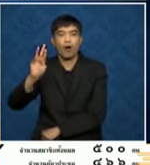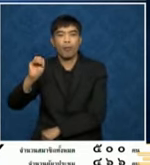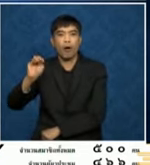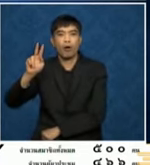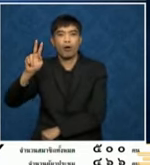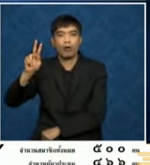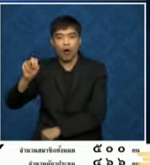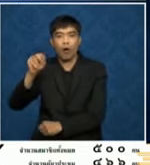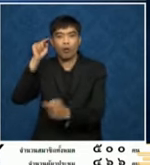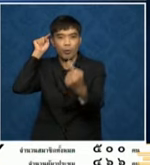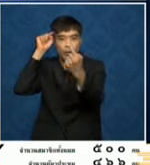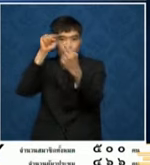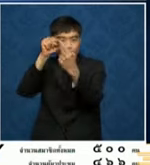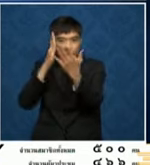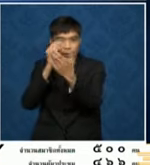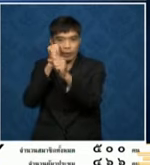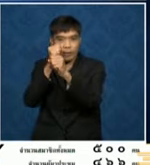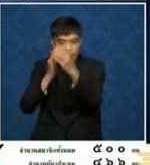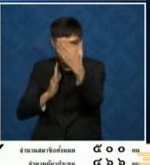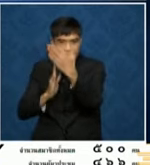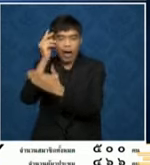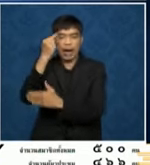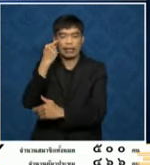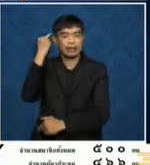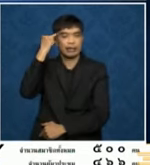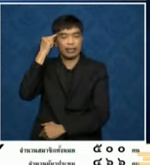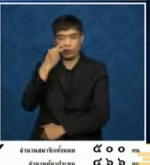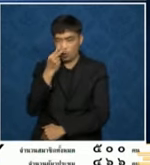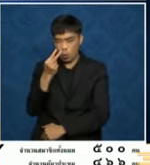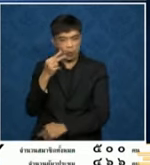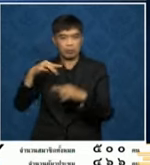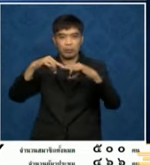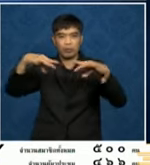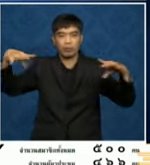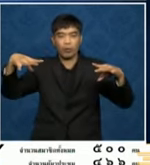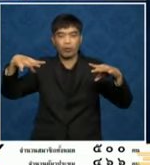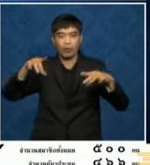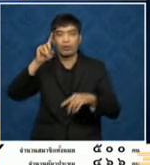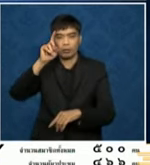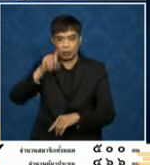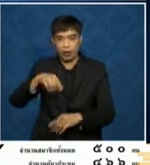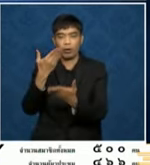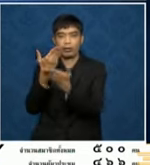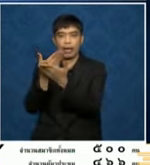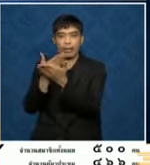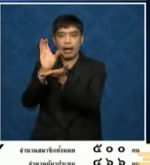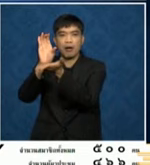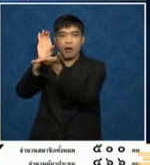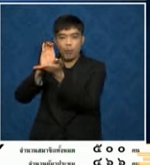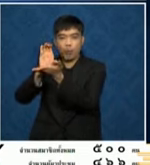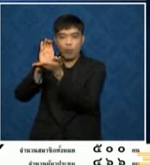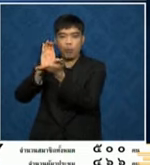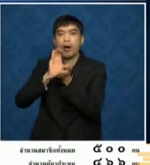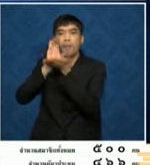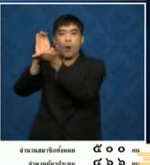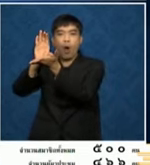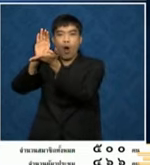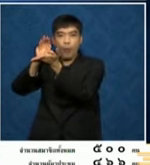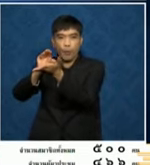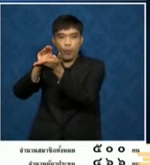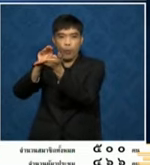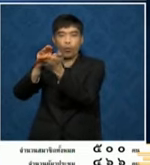หน้าที่ของกรมน.แล้วดิฉันเห็นว่ามีความไม่สอดคล้องอยู่หลายประการและสมควรที่จะปรับลดงบประมาณลงเพื่อนำไปจ่ายในส่วนอื่น